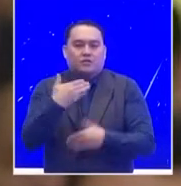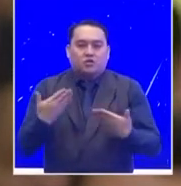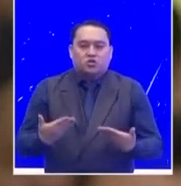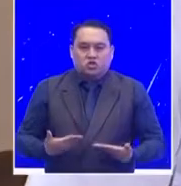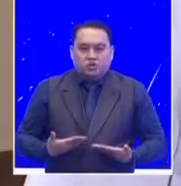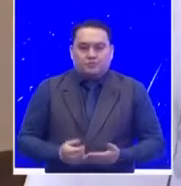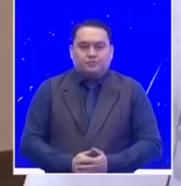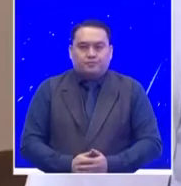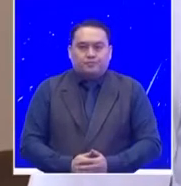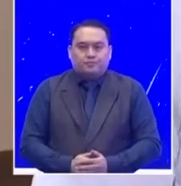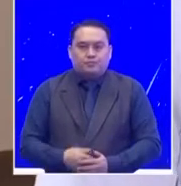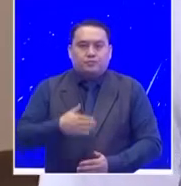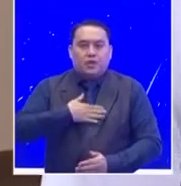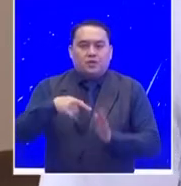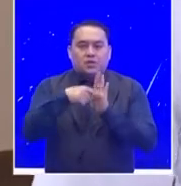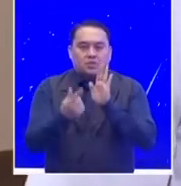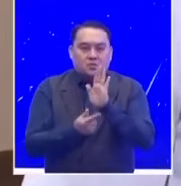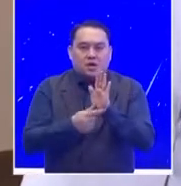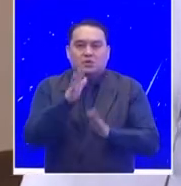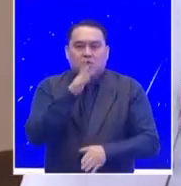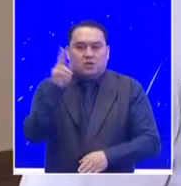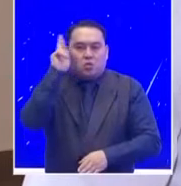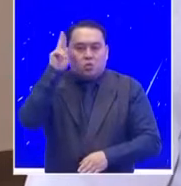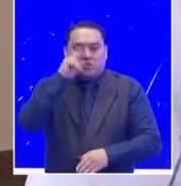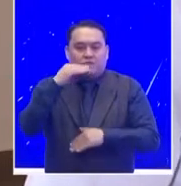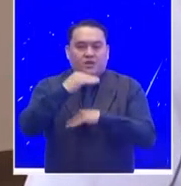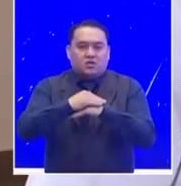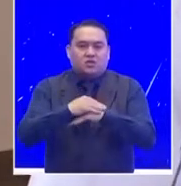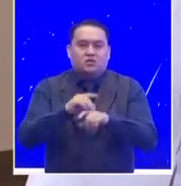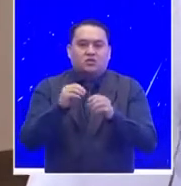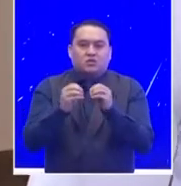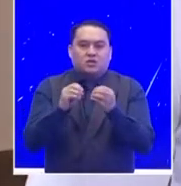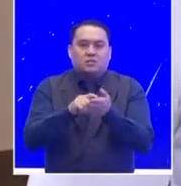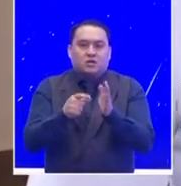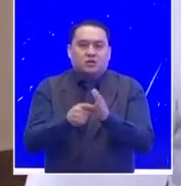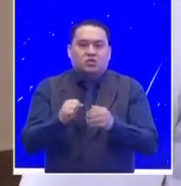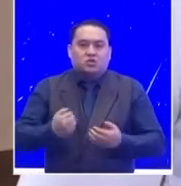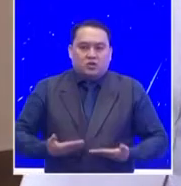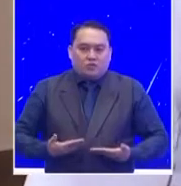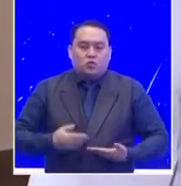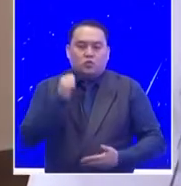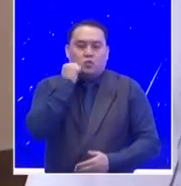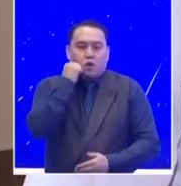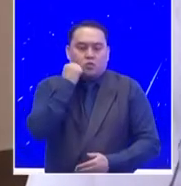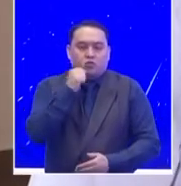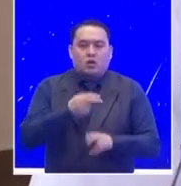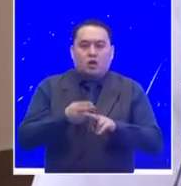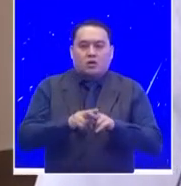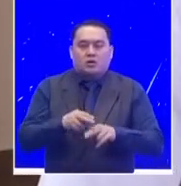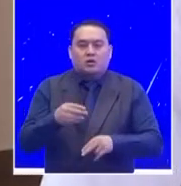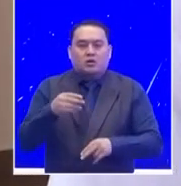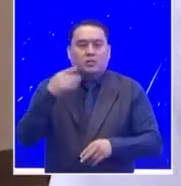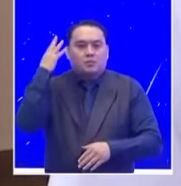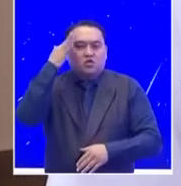жизни. Мне 17 лет, учусь в вечерней школе в 10 классе, живу с бабушкой. Давно мечтал о своей